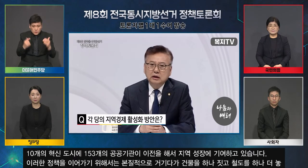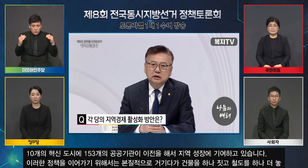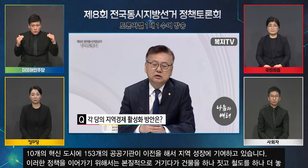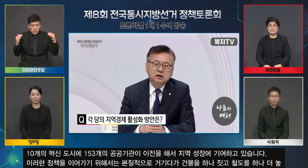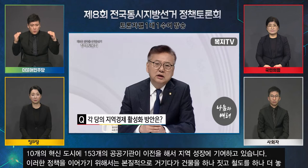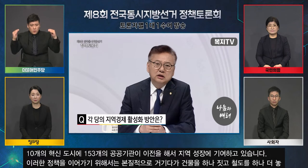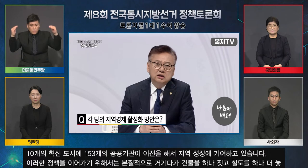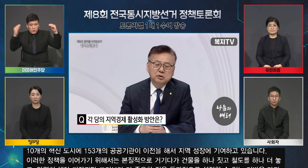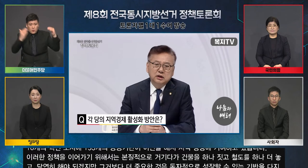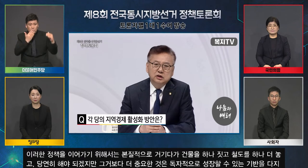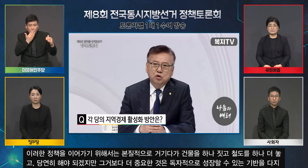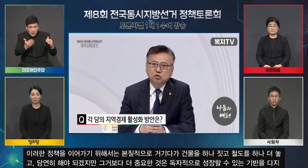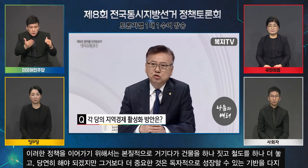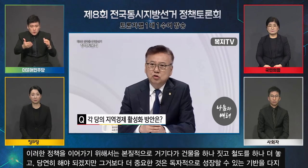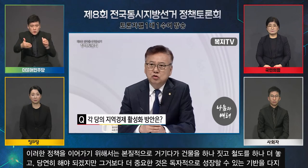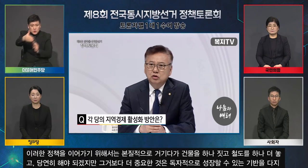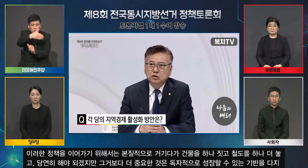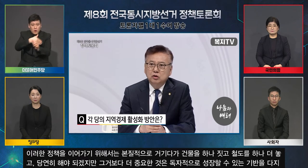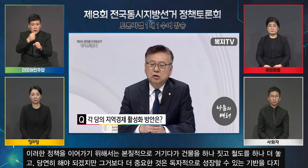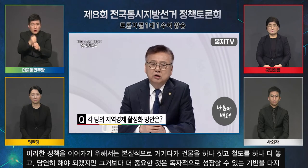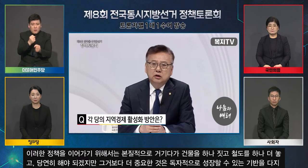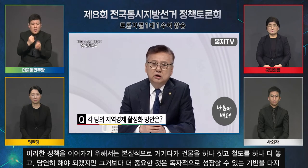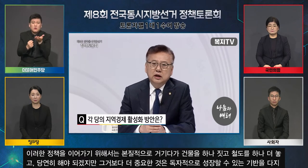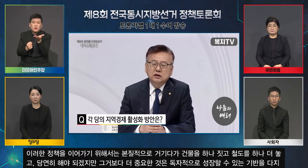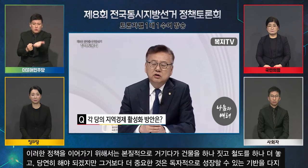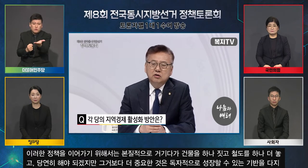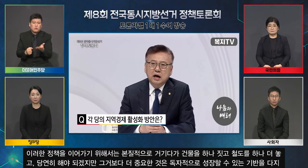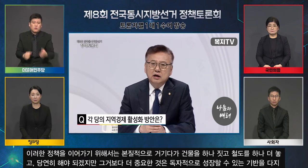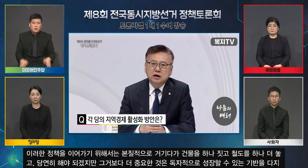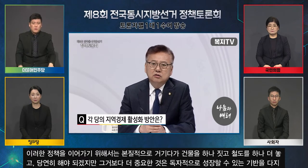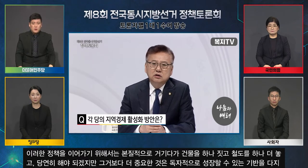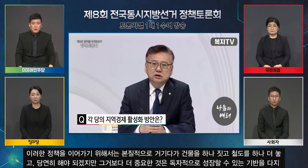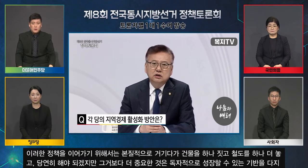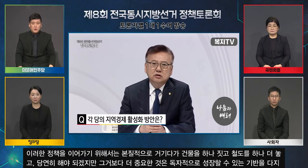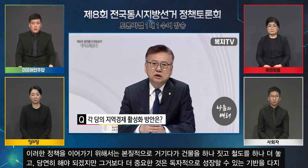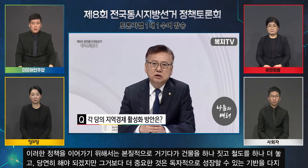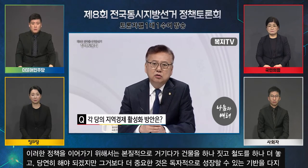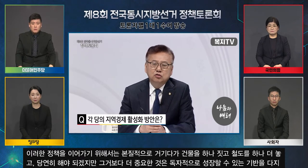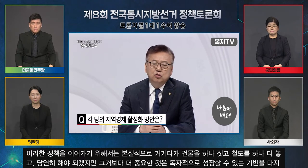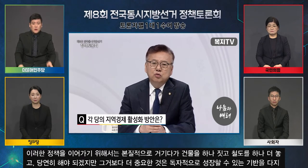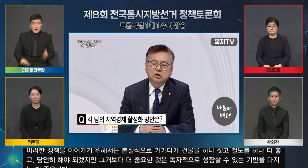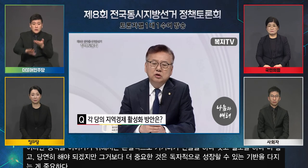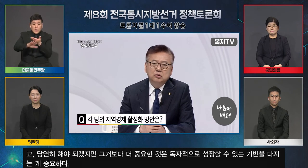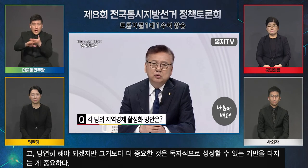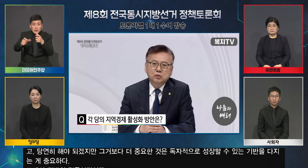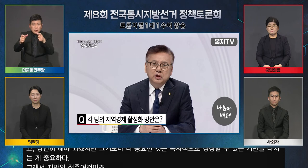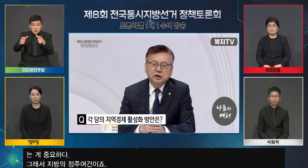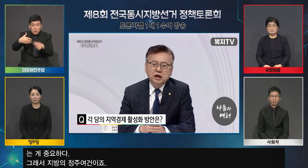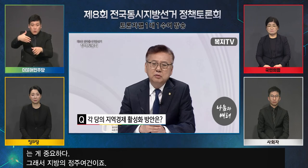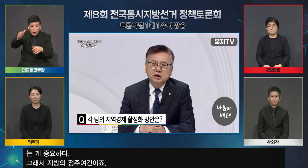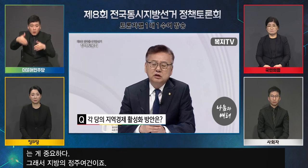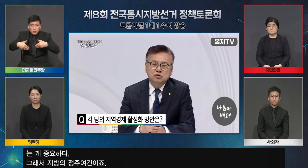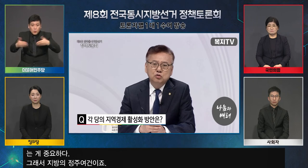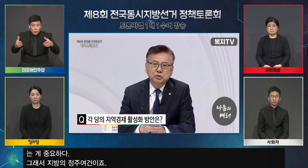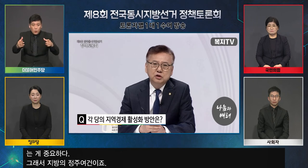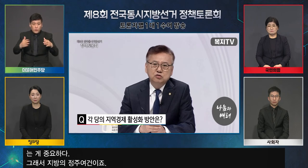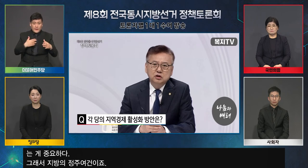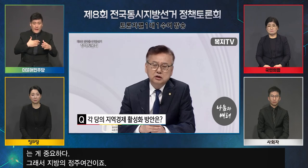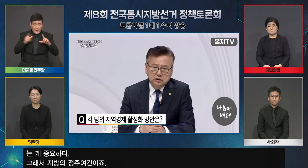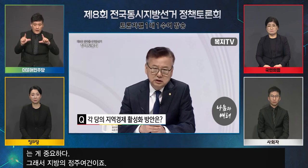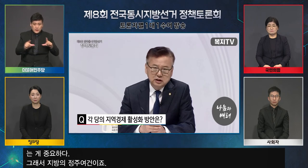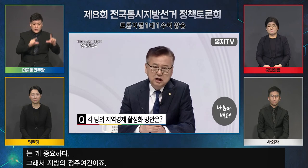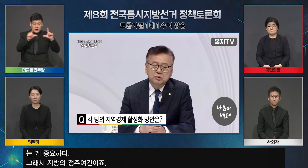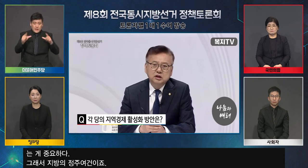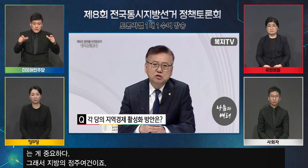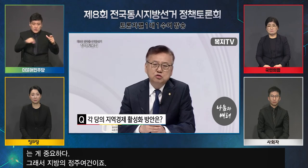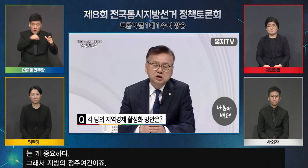중요하다. 그래서 지방의 정주 여건이죠. 딴 지역을 안 가도 그 지역에서 수도권 정도의 삶의 질을 높일